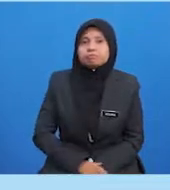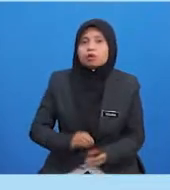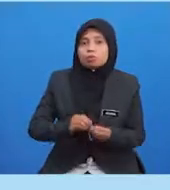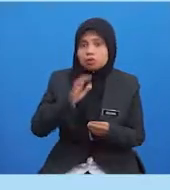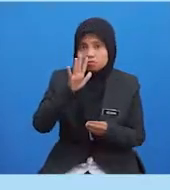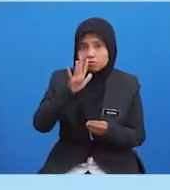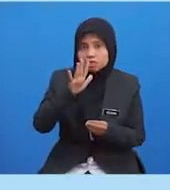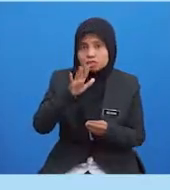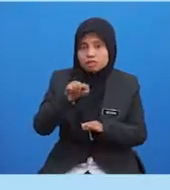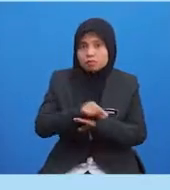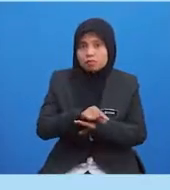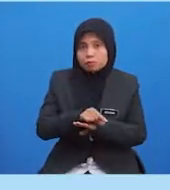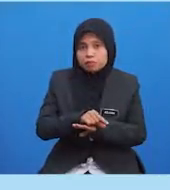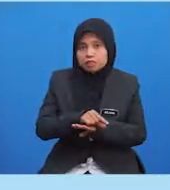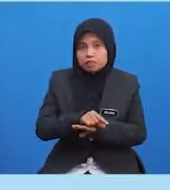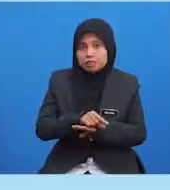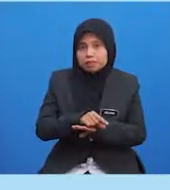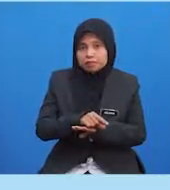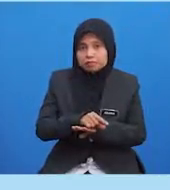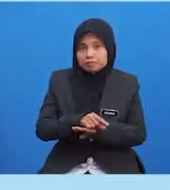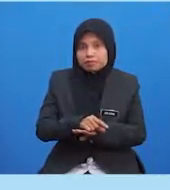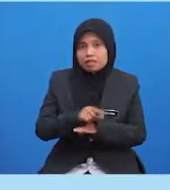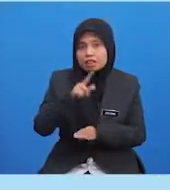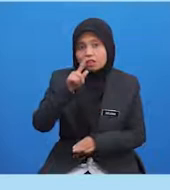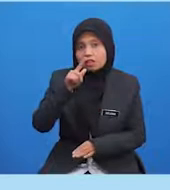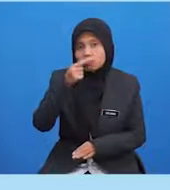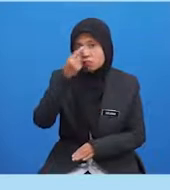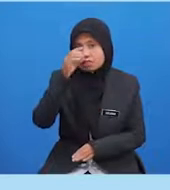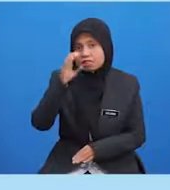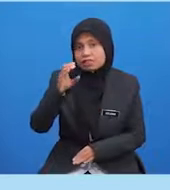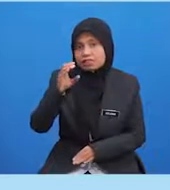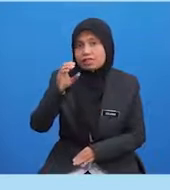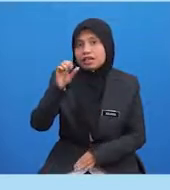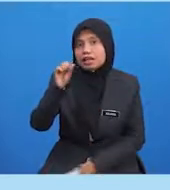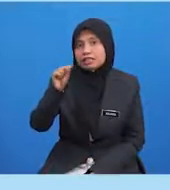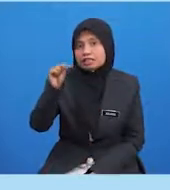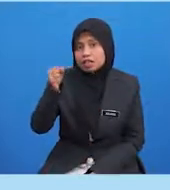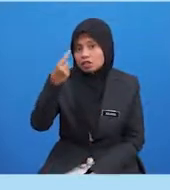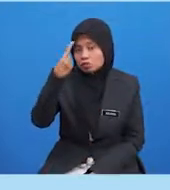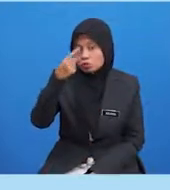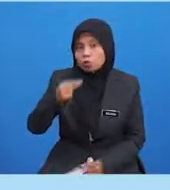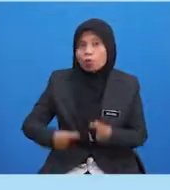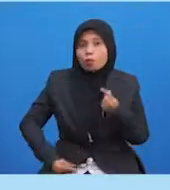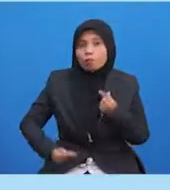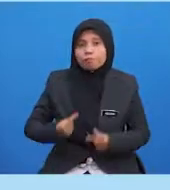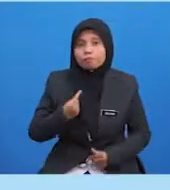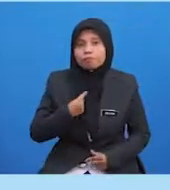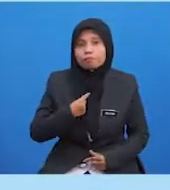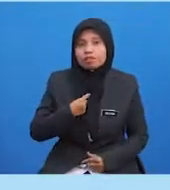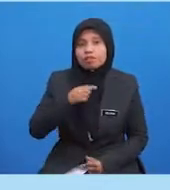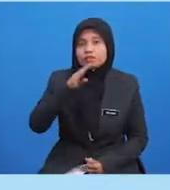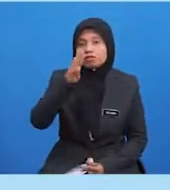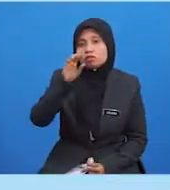Kelima, menggunakan Cascading Style Sheets CSS untuk menggayakan